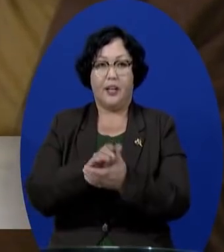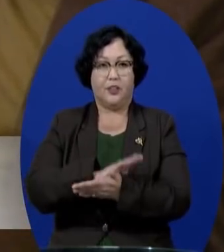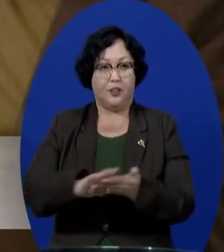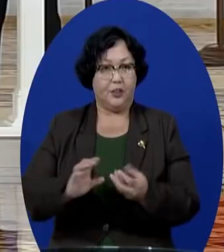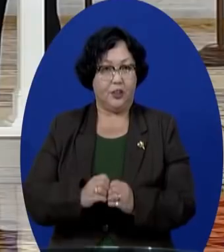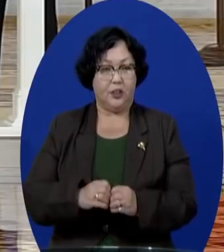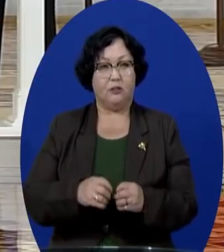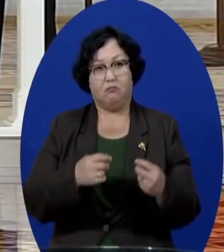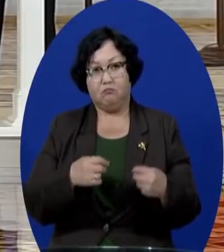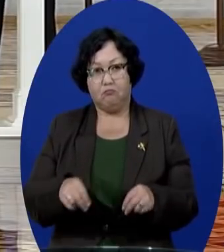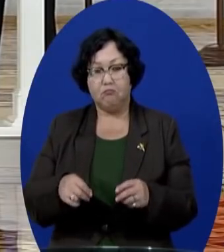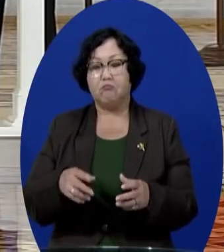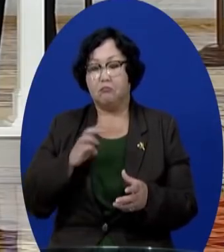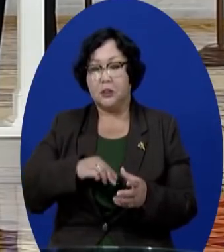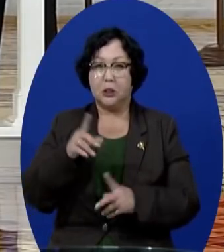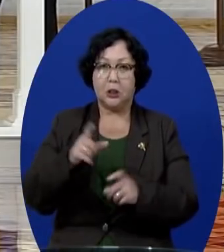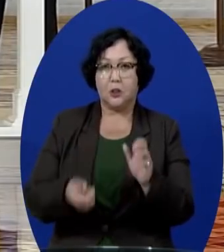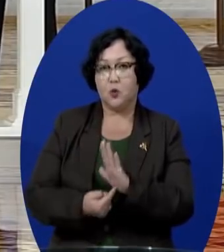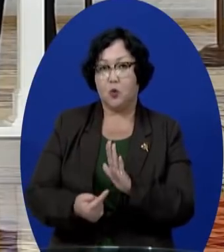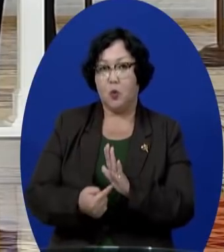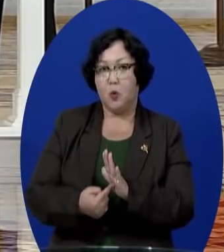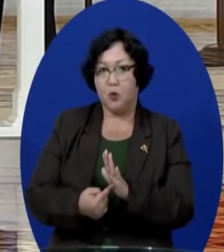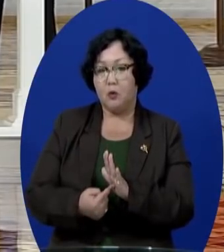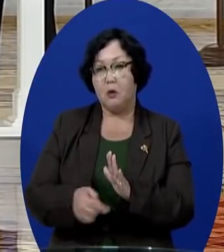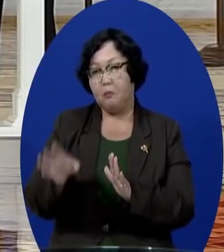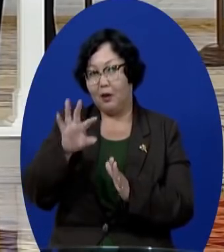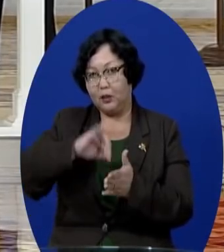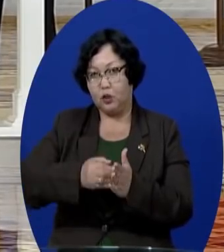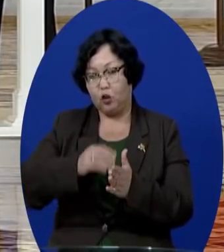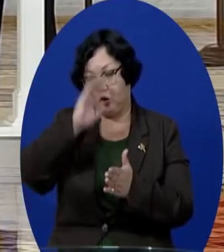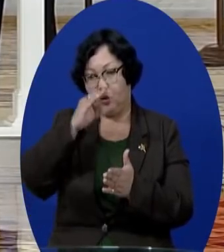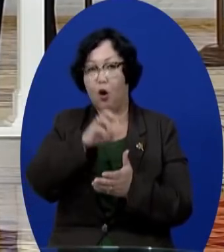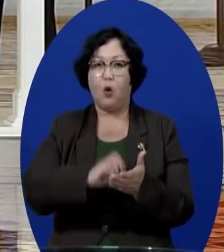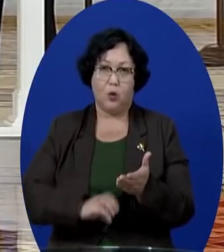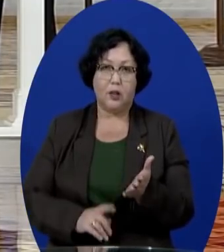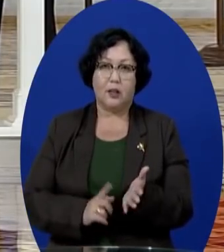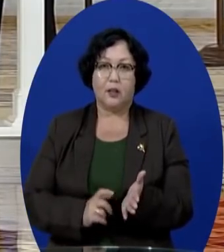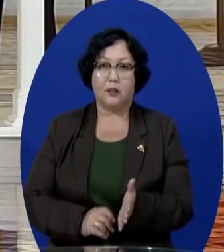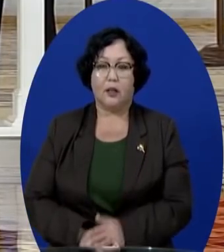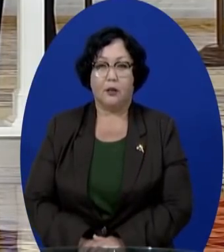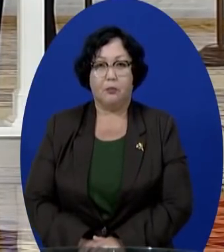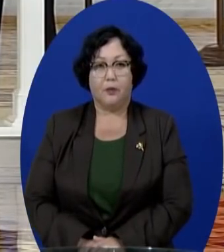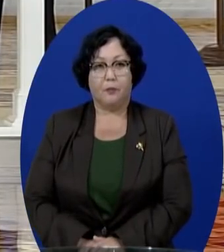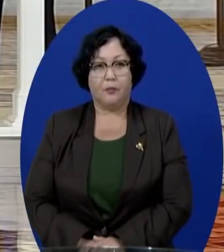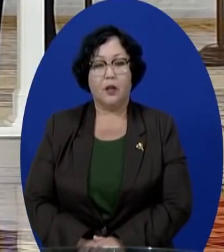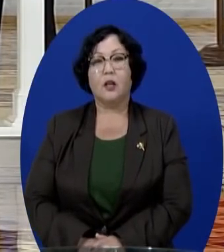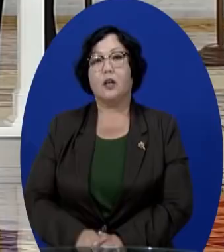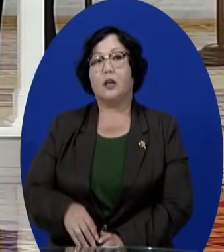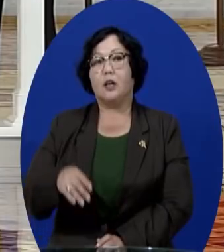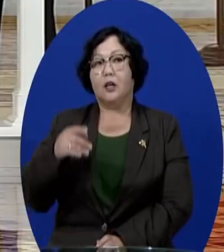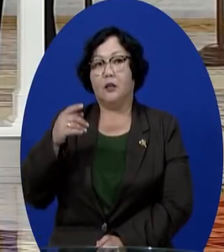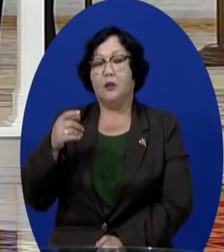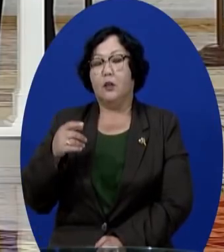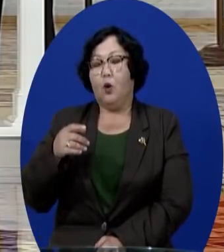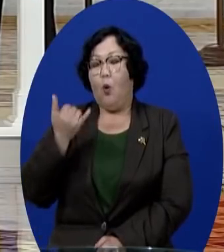тулд эдийн засгийн суур үзүүлэлтүүдийг тусгаж өгөх нь зүйтэй юм аа. Үүний зэрэгцээ Меркель